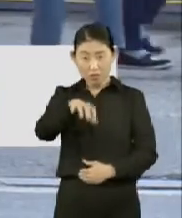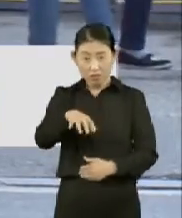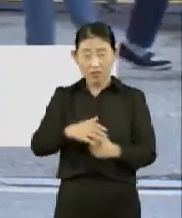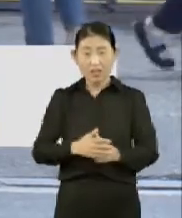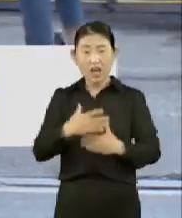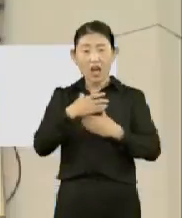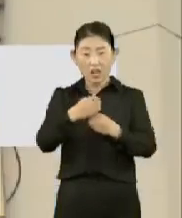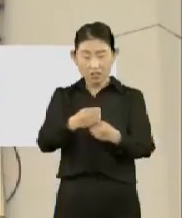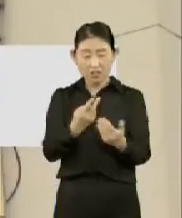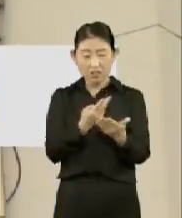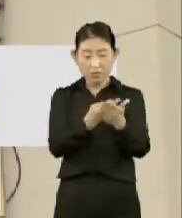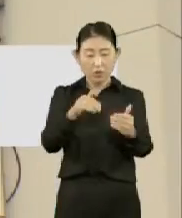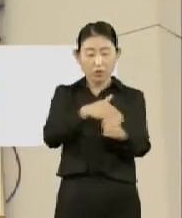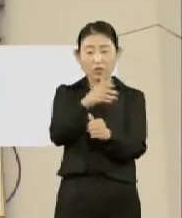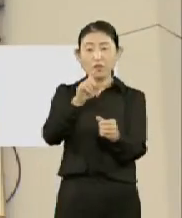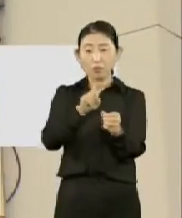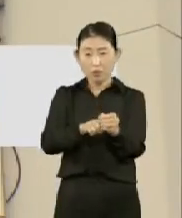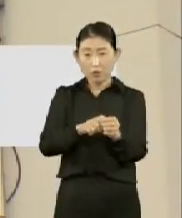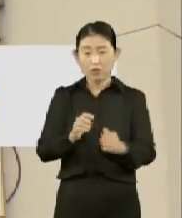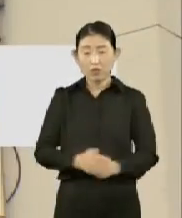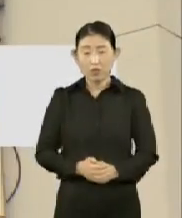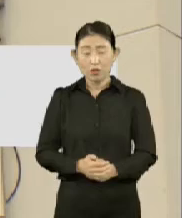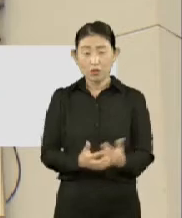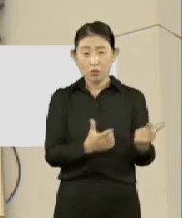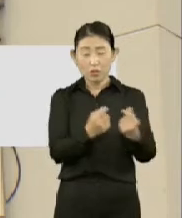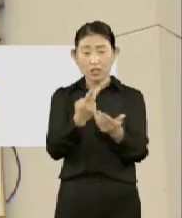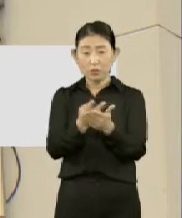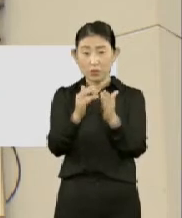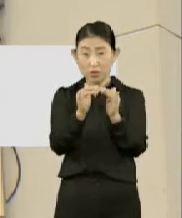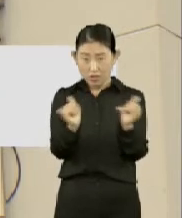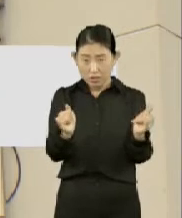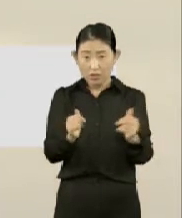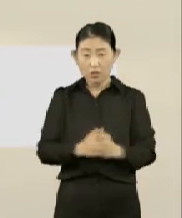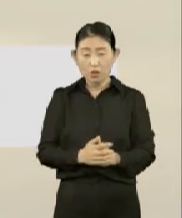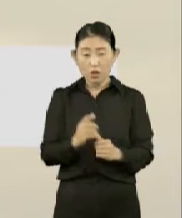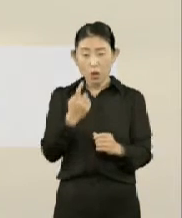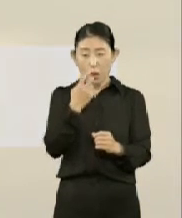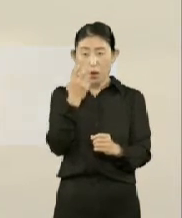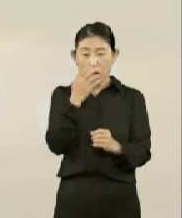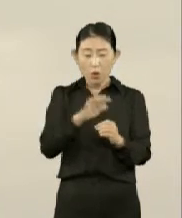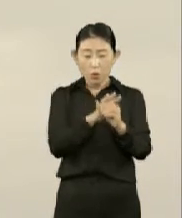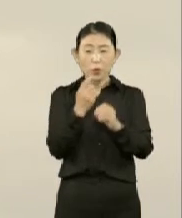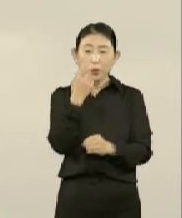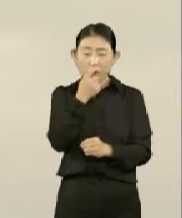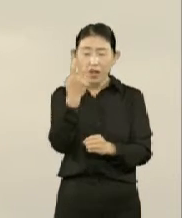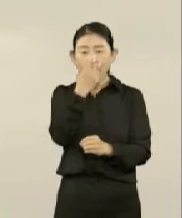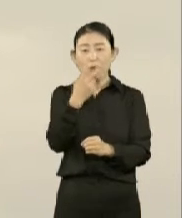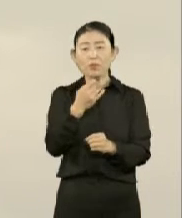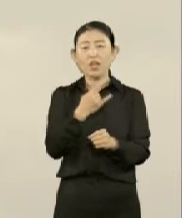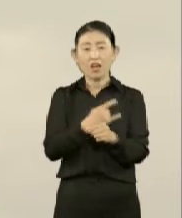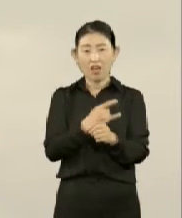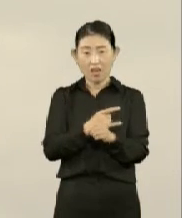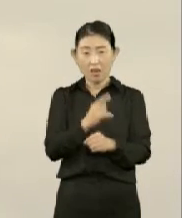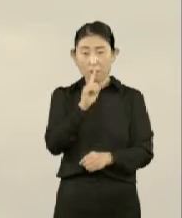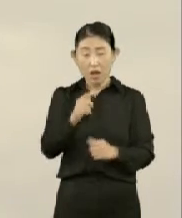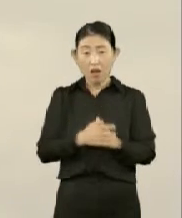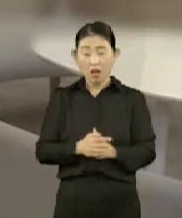성모병원은 안전한 입원 환경 조성을 위해 모든 입원 환자를 대상으로 코로나19 검사를 실시하기로 했으며